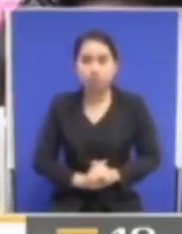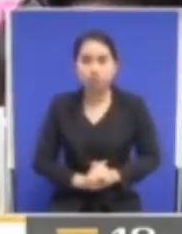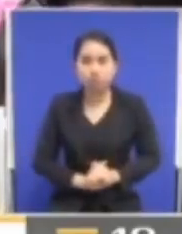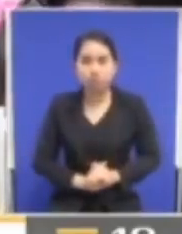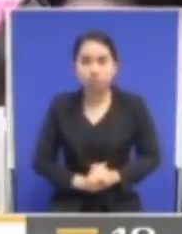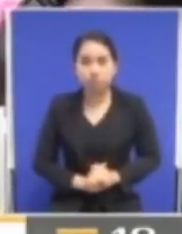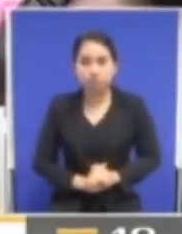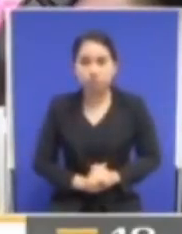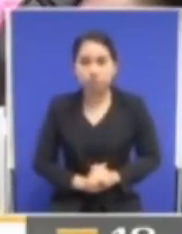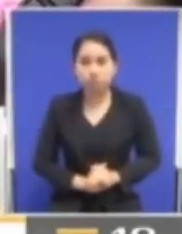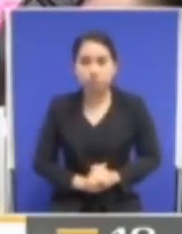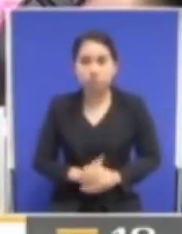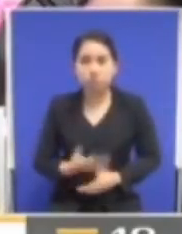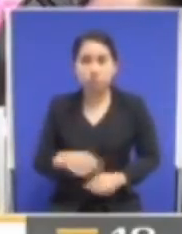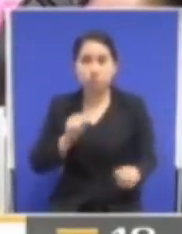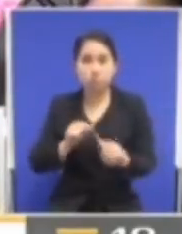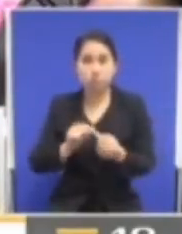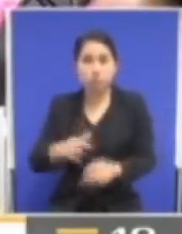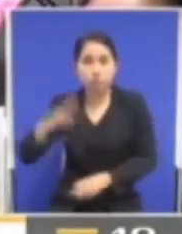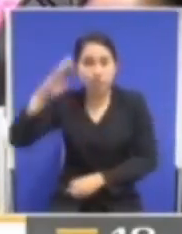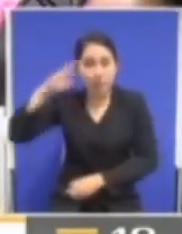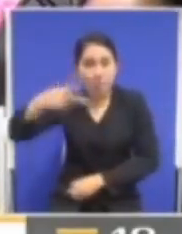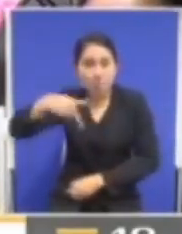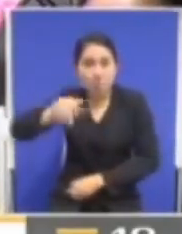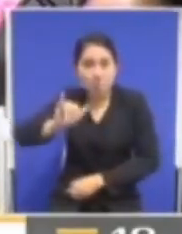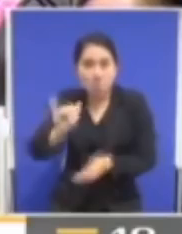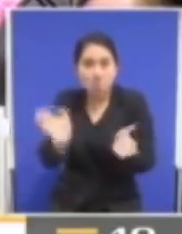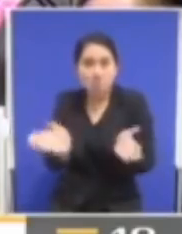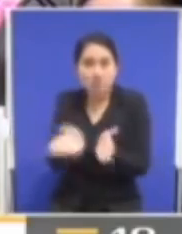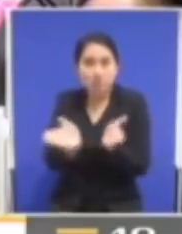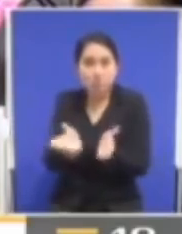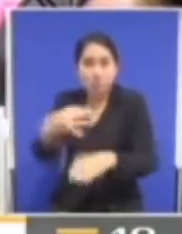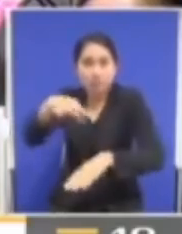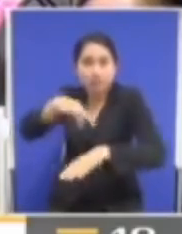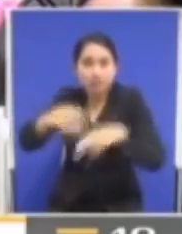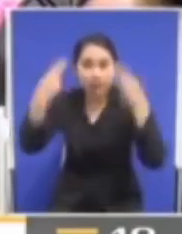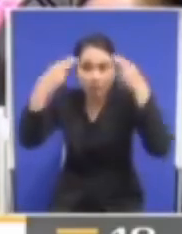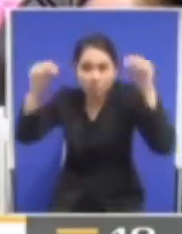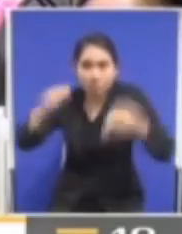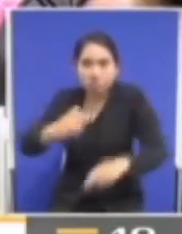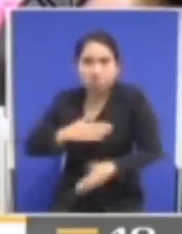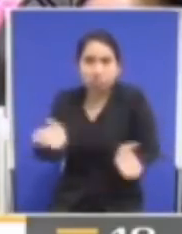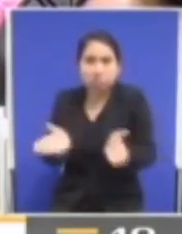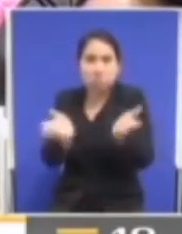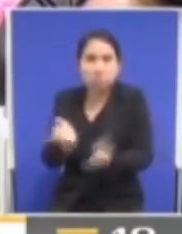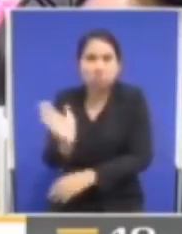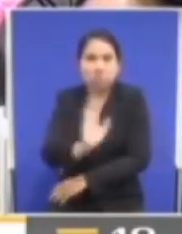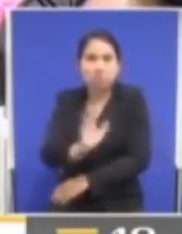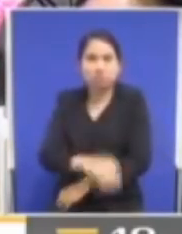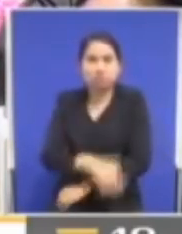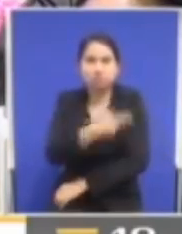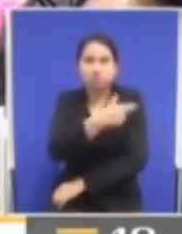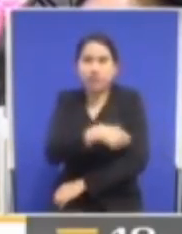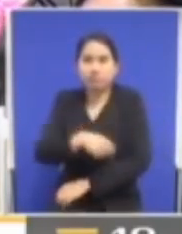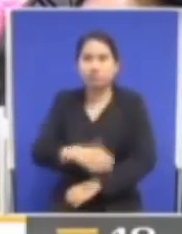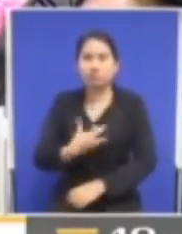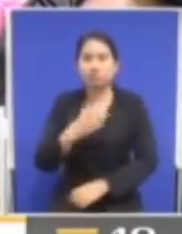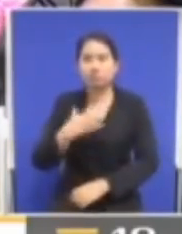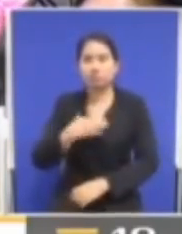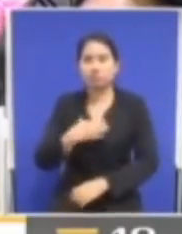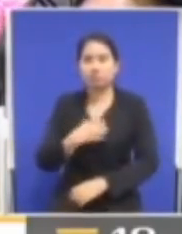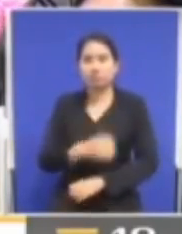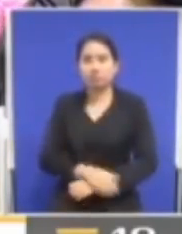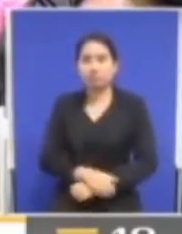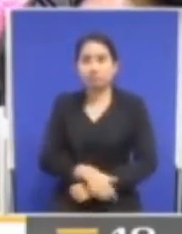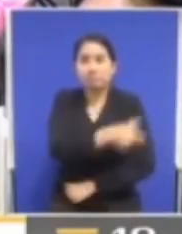าผมจะสนับสนุนให้เป็นนายกรัฐมนตรีเลยนะครับแม้ไปยามที่บ้านผมก็ไม่เอานะครับ